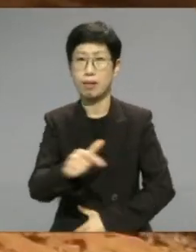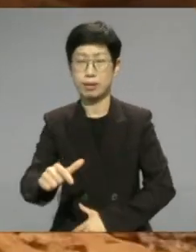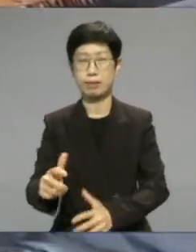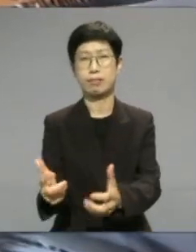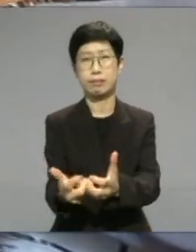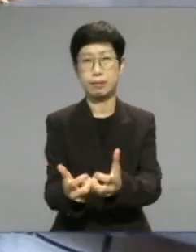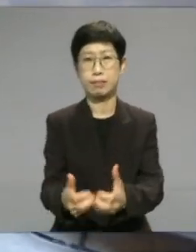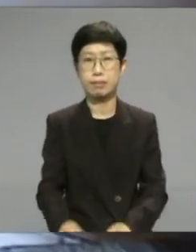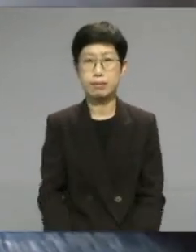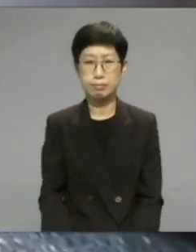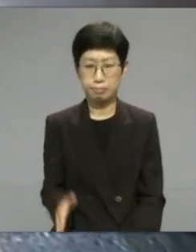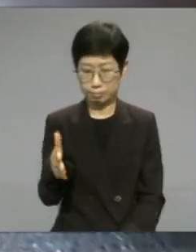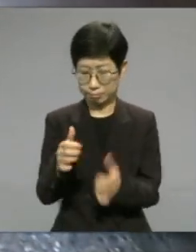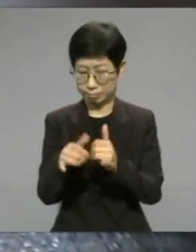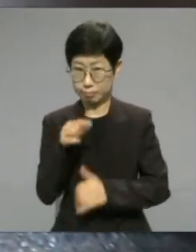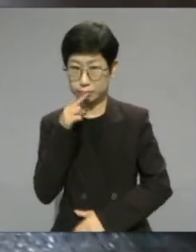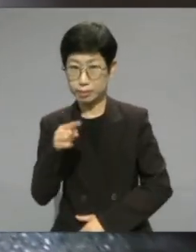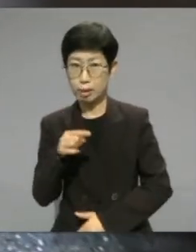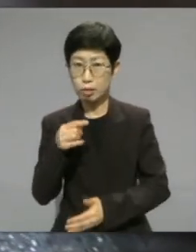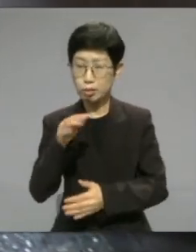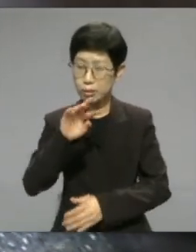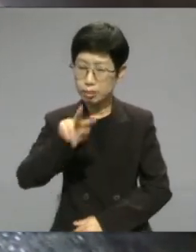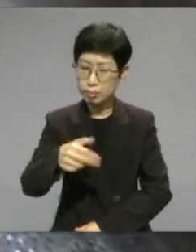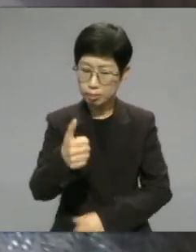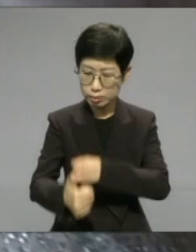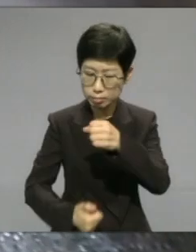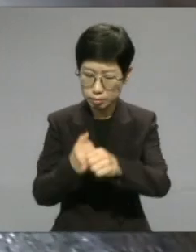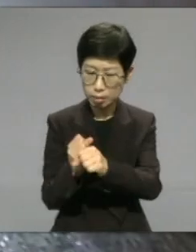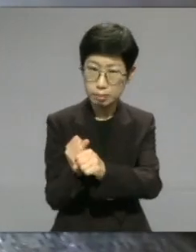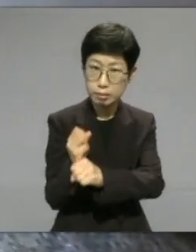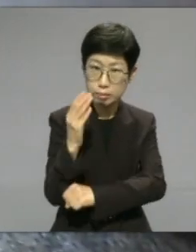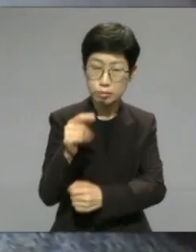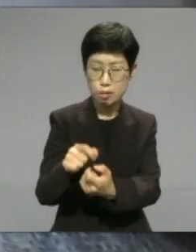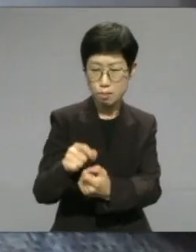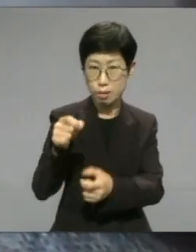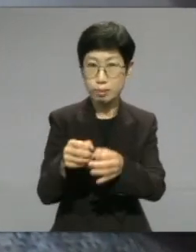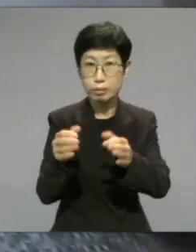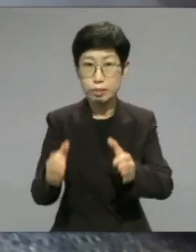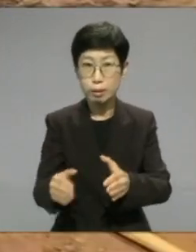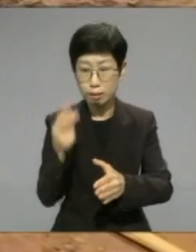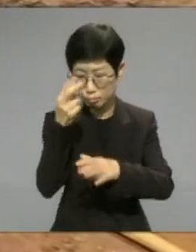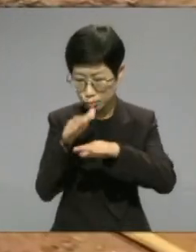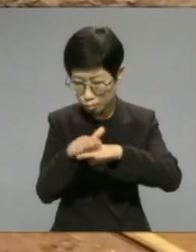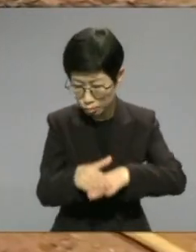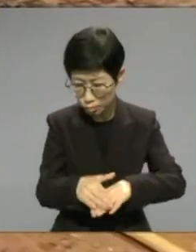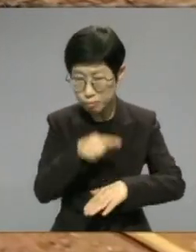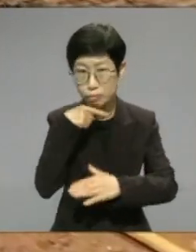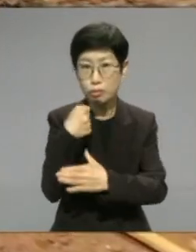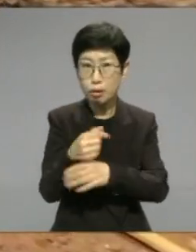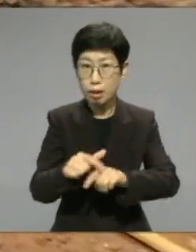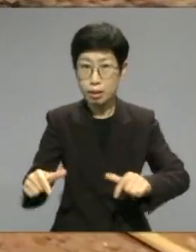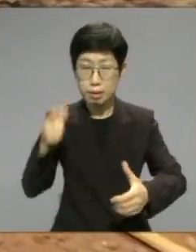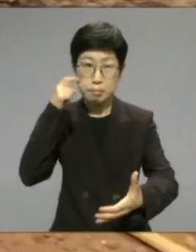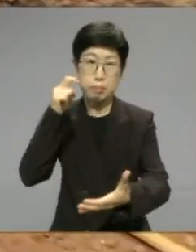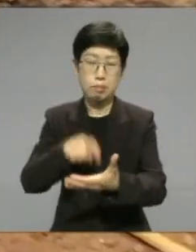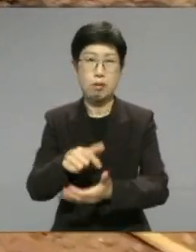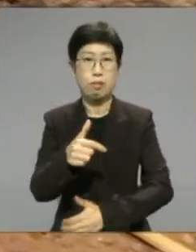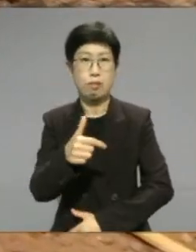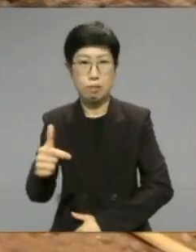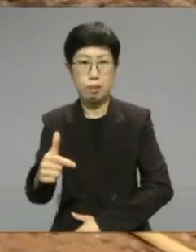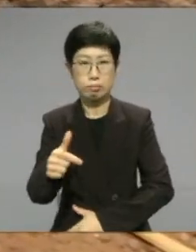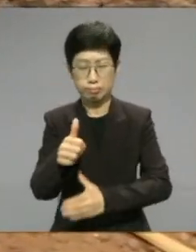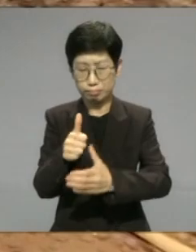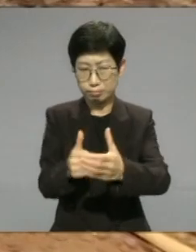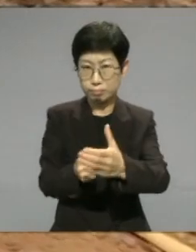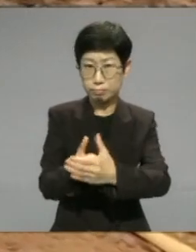있었는데요. 고고학자들은 250년이 넘는 기간 동안 온전하게 보존된 과일이 다량으로 나온 건 전례 없는